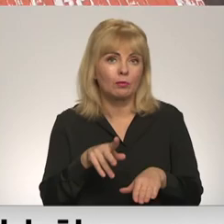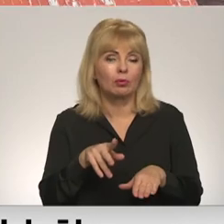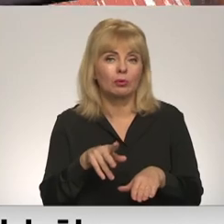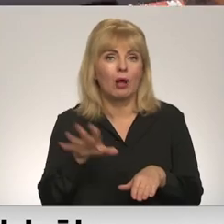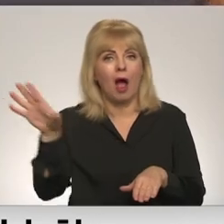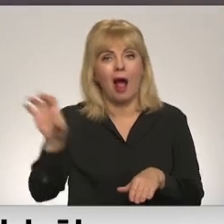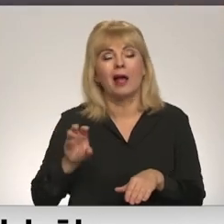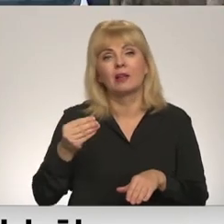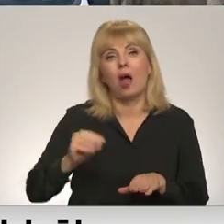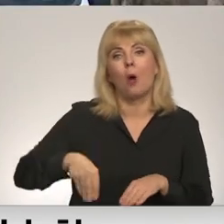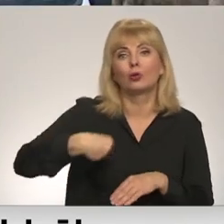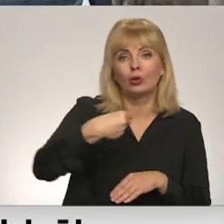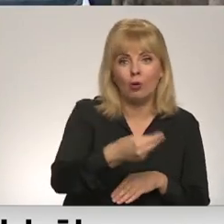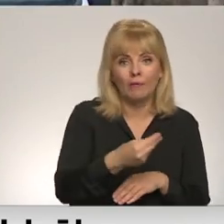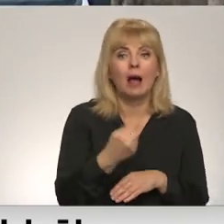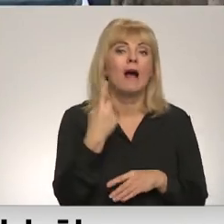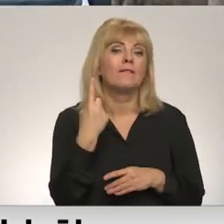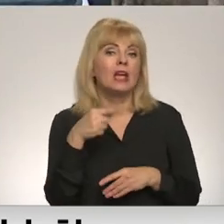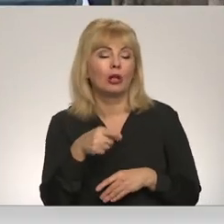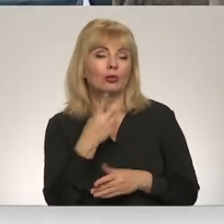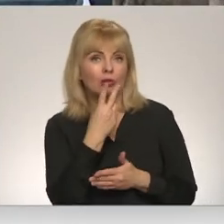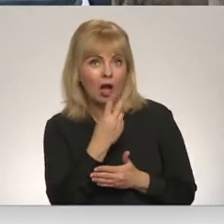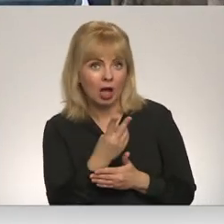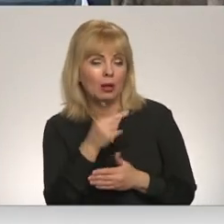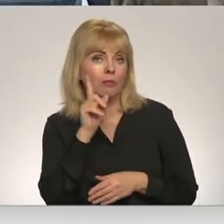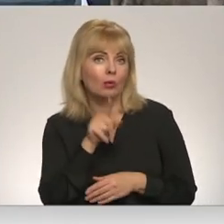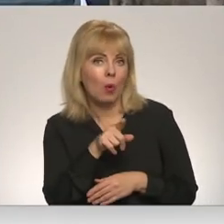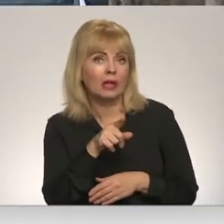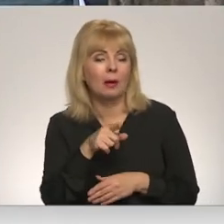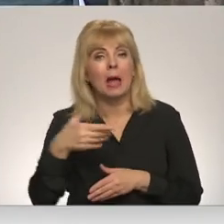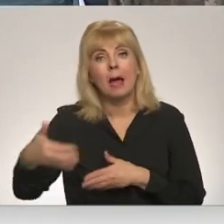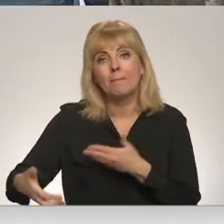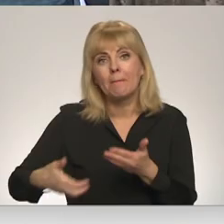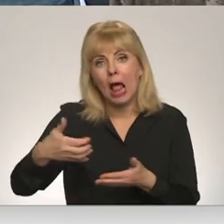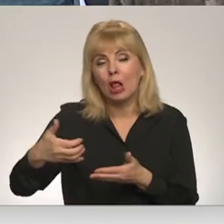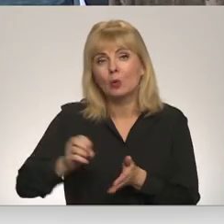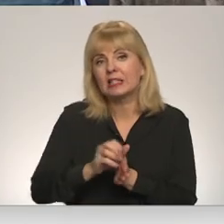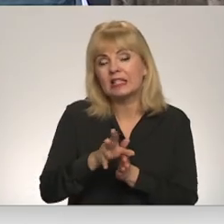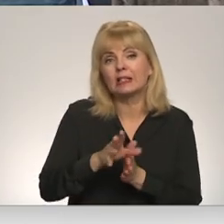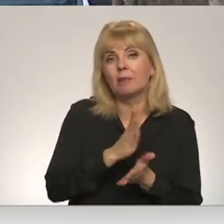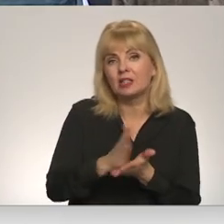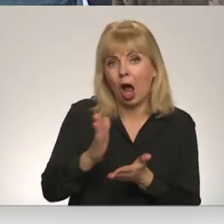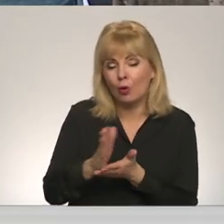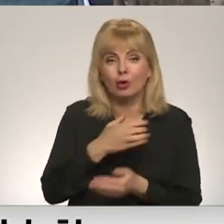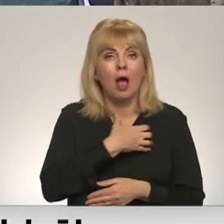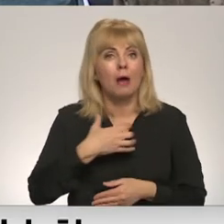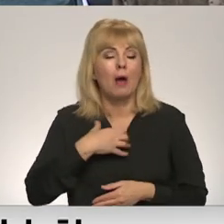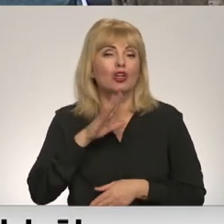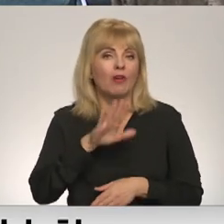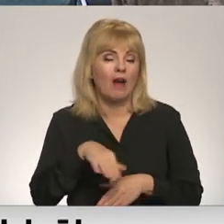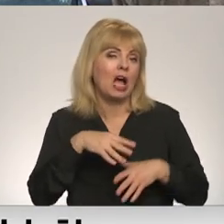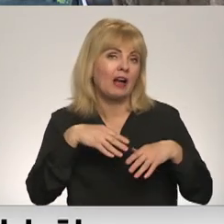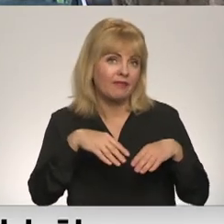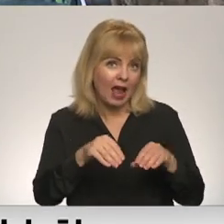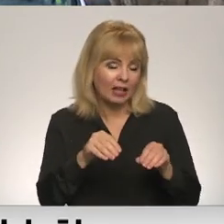aizdevums. Viens no tādiem, kuru mēs arī raugāmies, protams, ir meliorācijas sistēmu sakārtošana, ko pašvaldība var darīt.